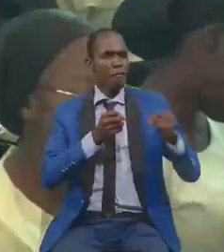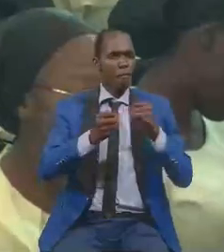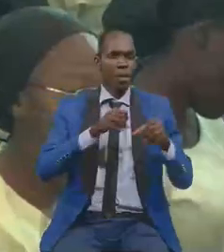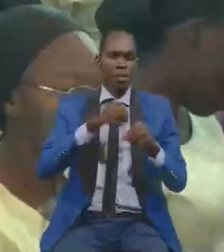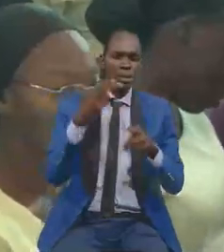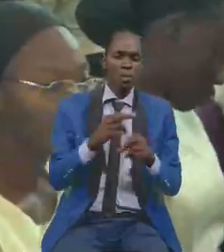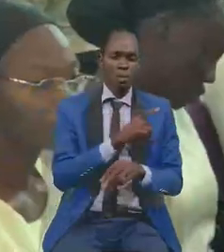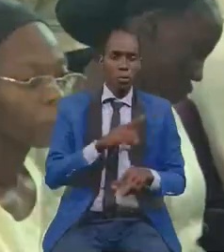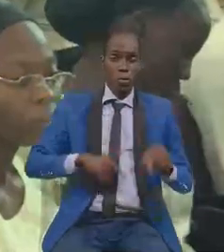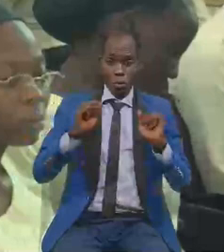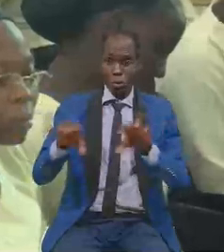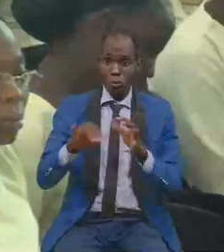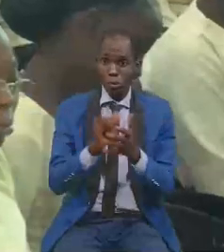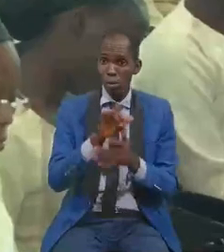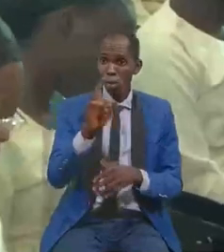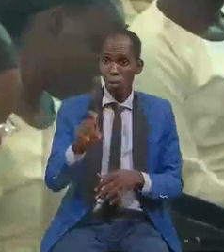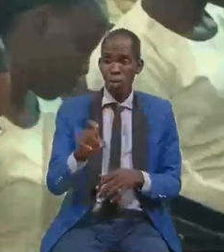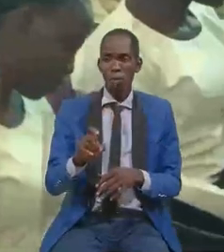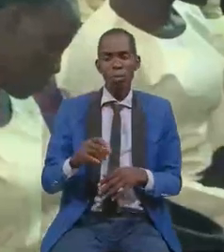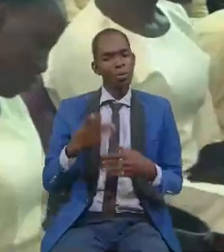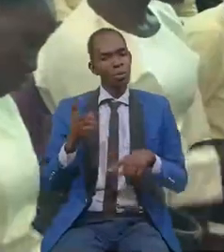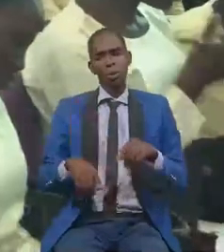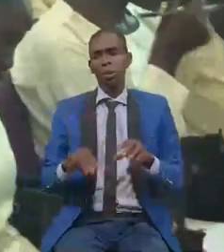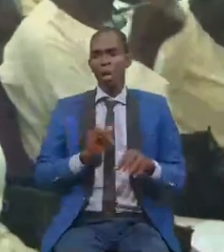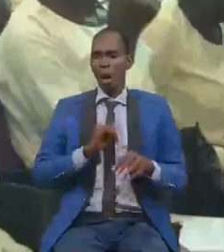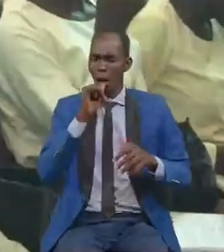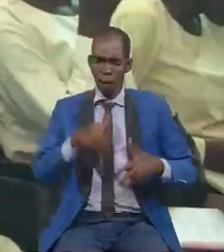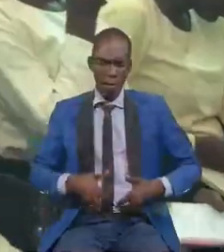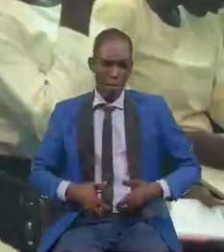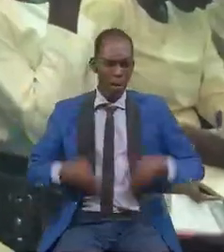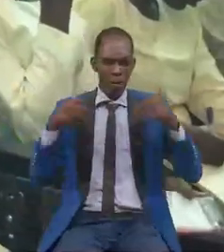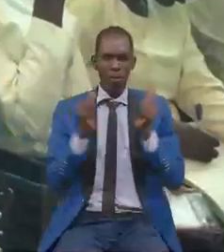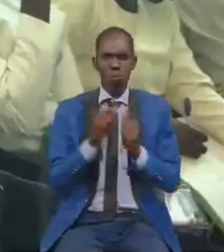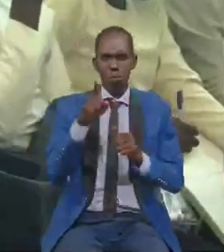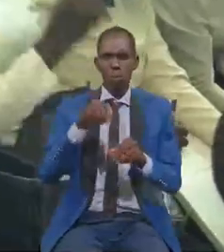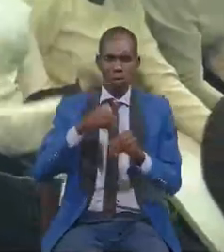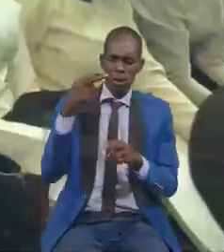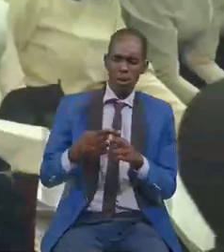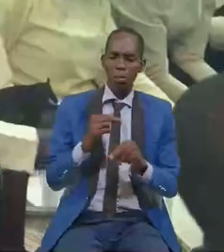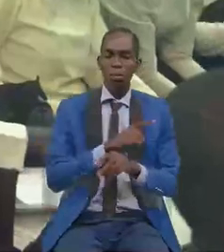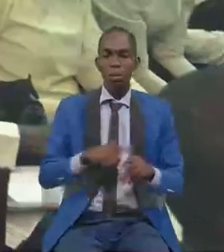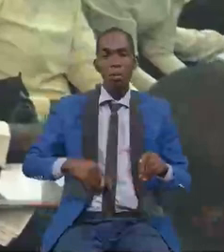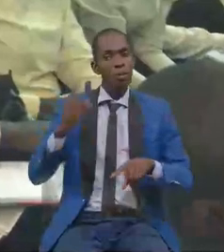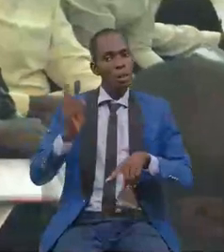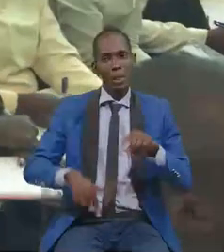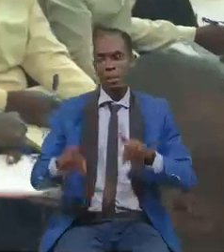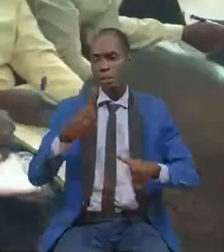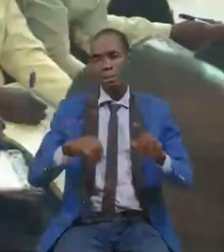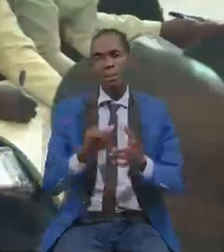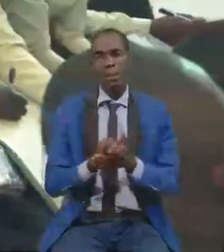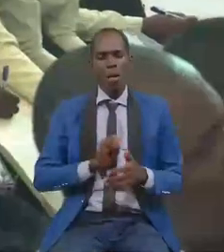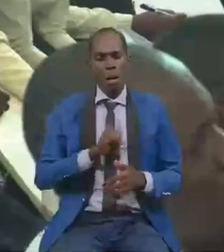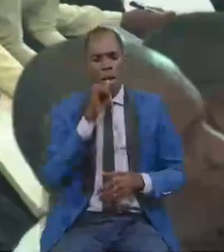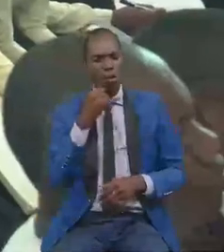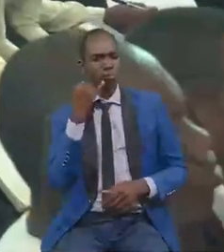faire ça. Je suis fâché. Je me suis fâché. Je me suis fâché au nom de Jésus. Tu ne peux pas le faire. Je suis jaloux au nom